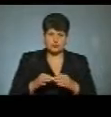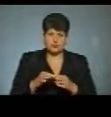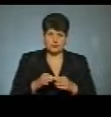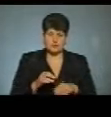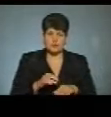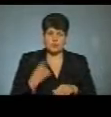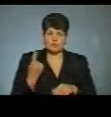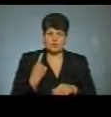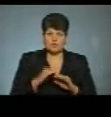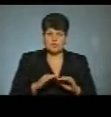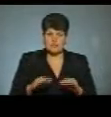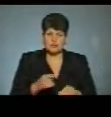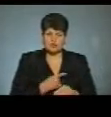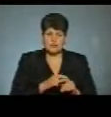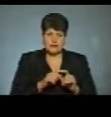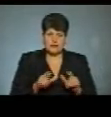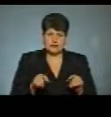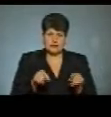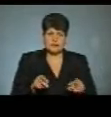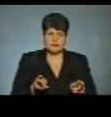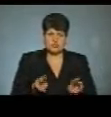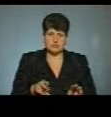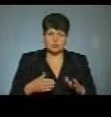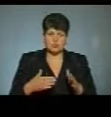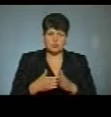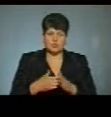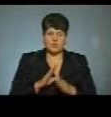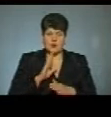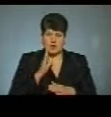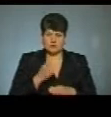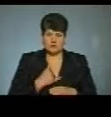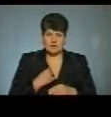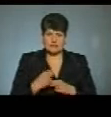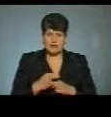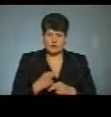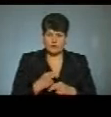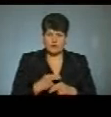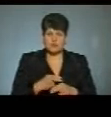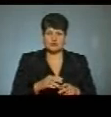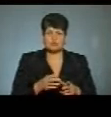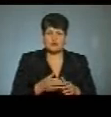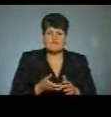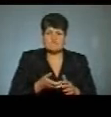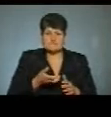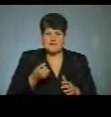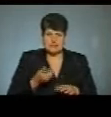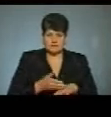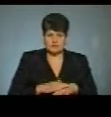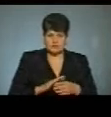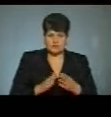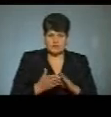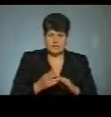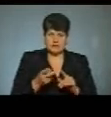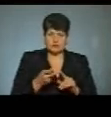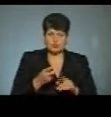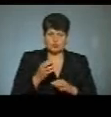проконсультувавшись з обласною дитячою лікарнею, її лишили до ранку у нас на лікування, щоб вивести з важкого стану, де їй на